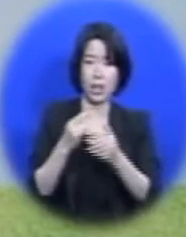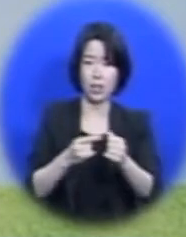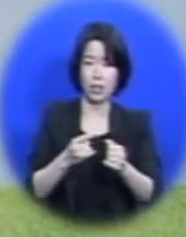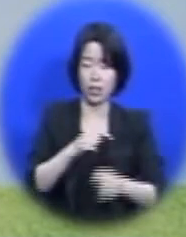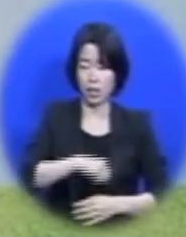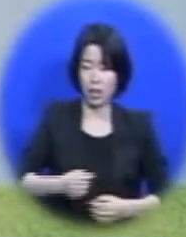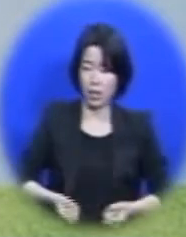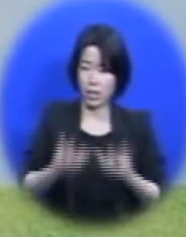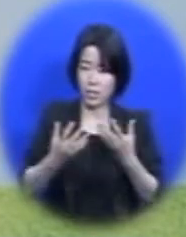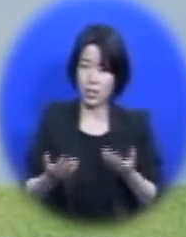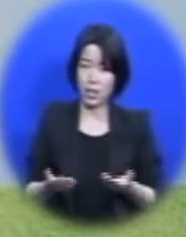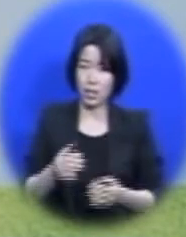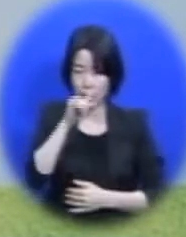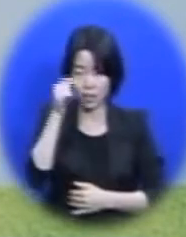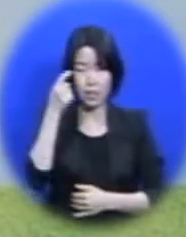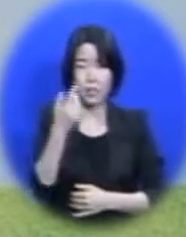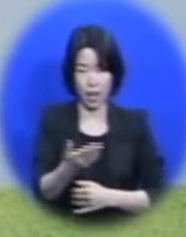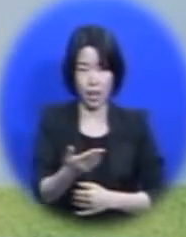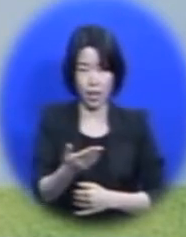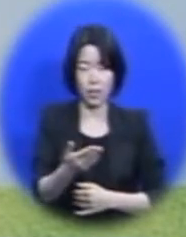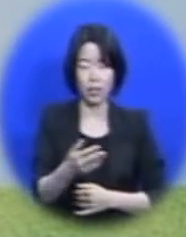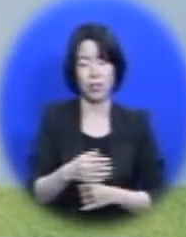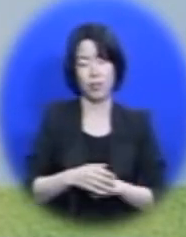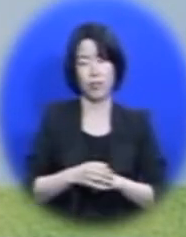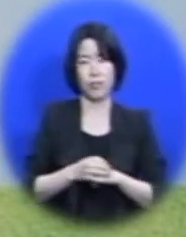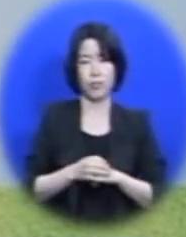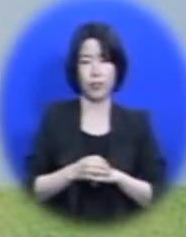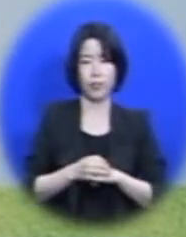것이니? 라고 물으시는 거예요.